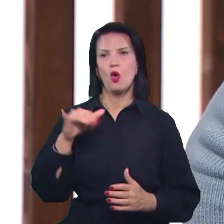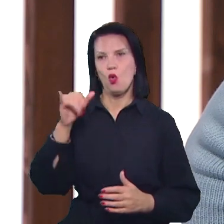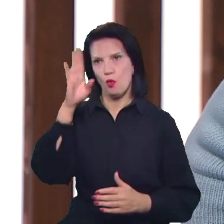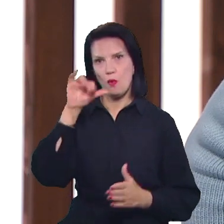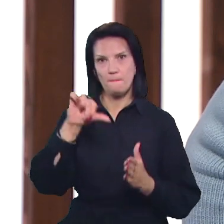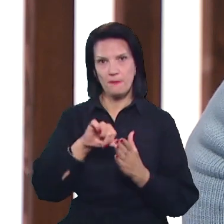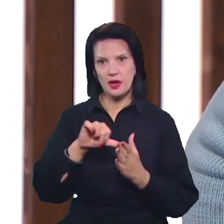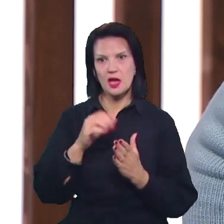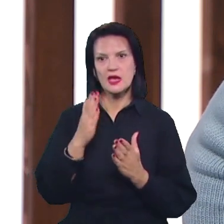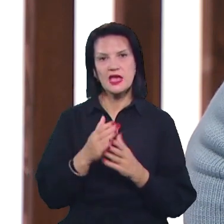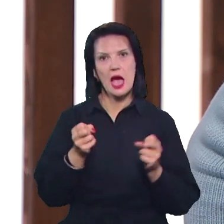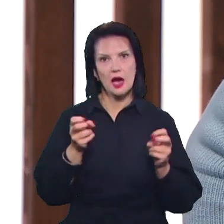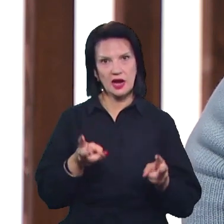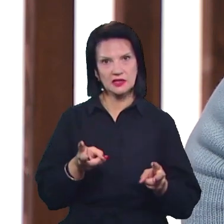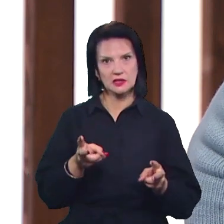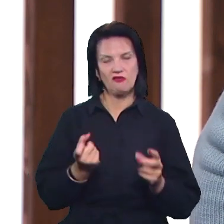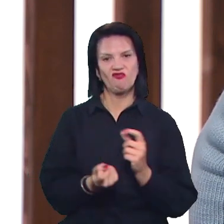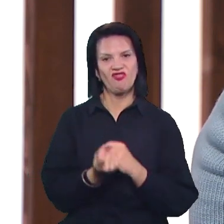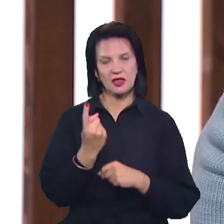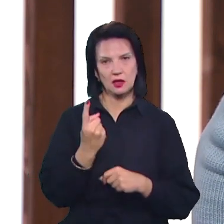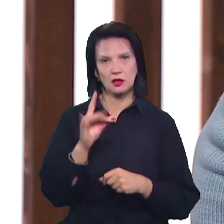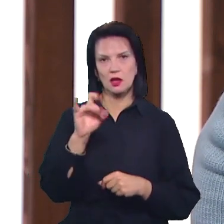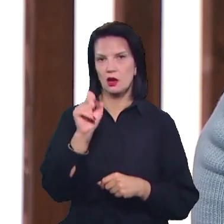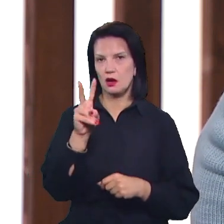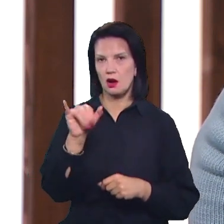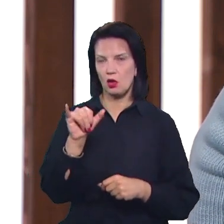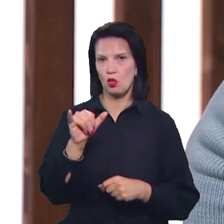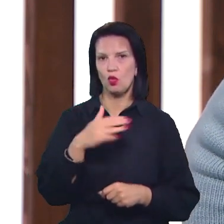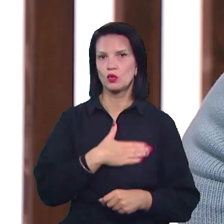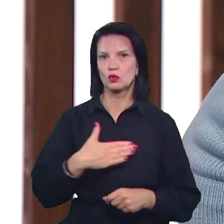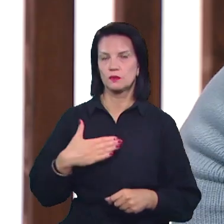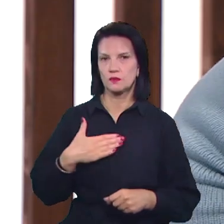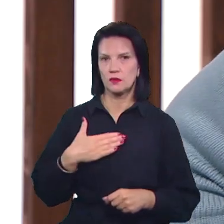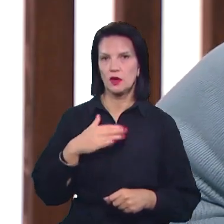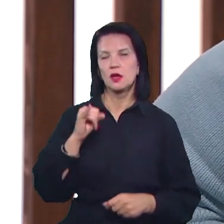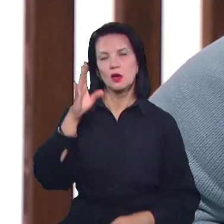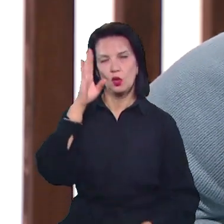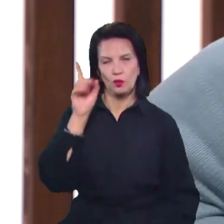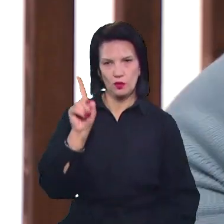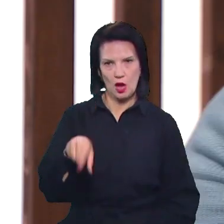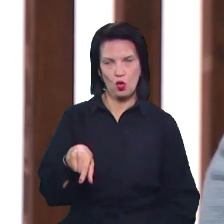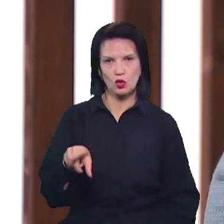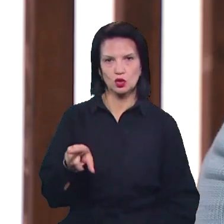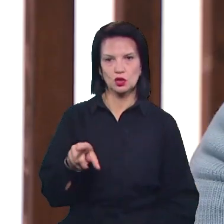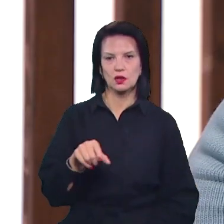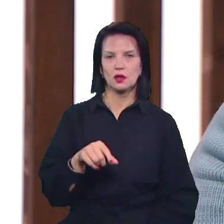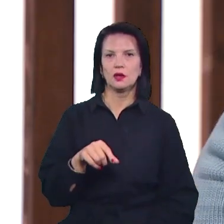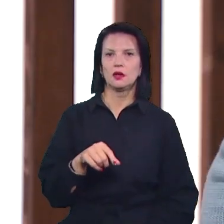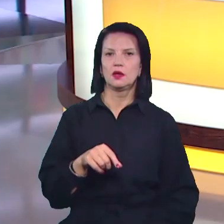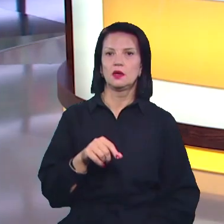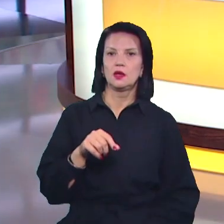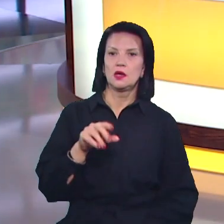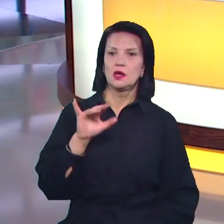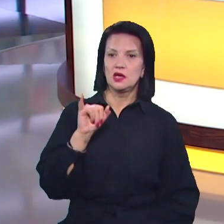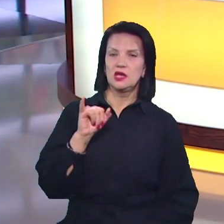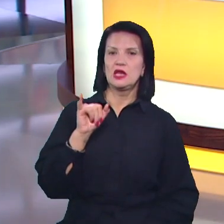є ризик виникнення раку малогрудної залози і у чоловіків також. Ну і всю практично у